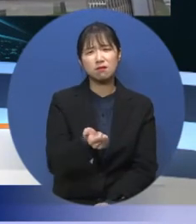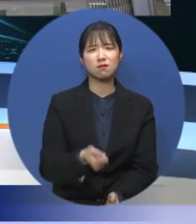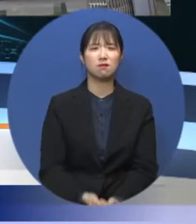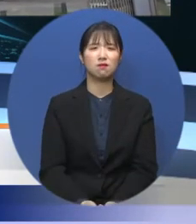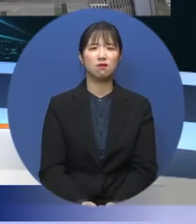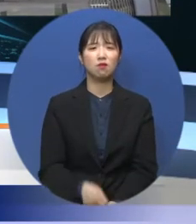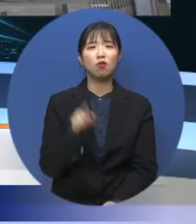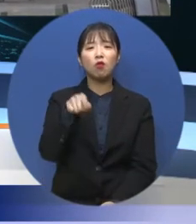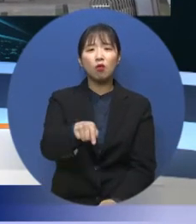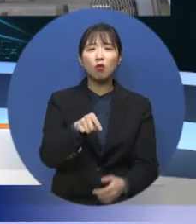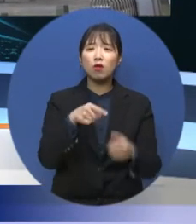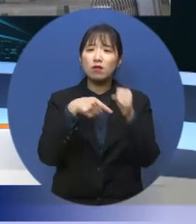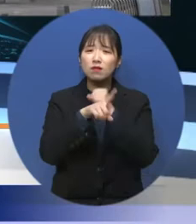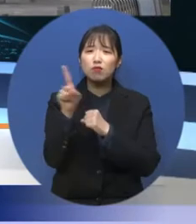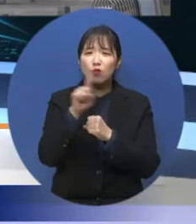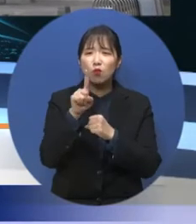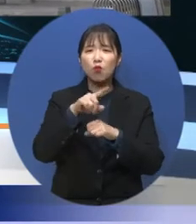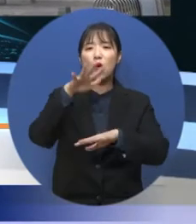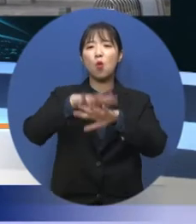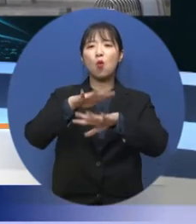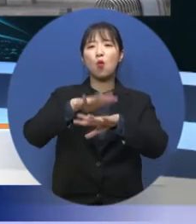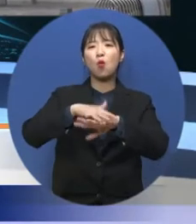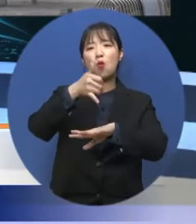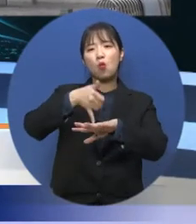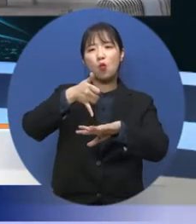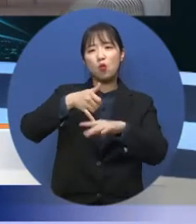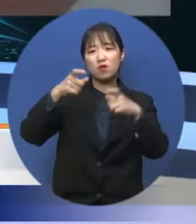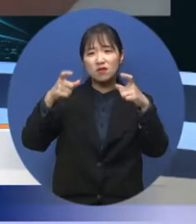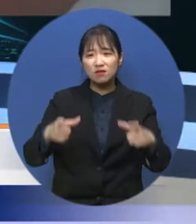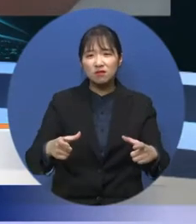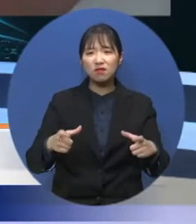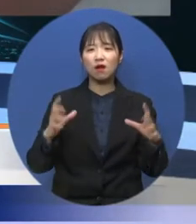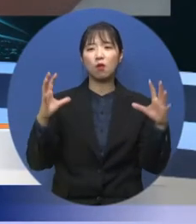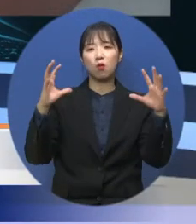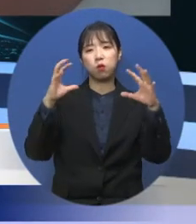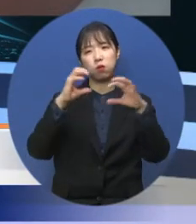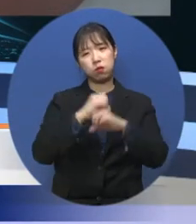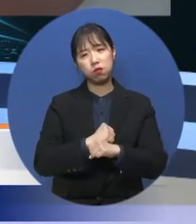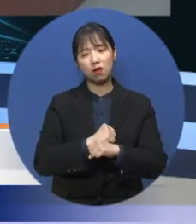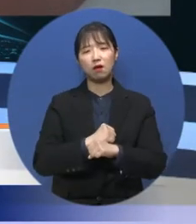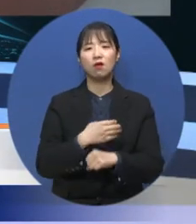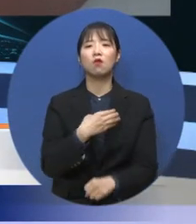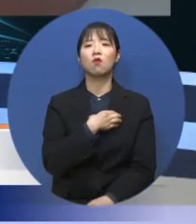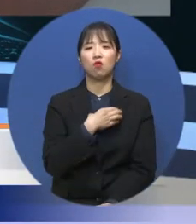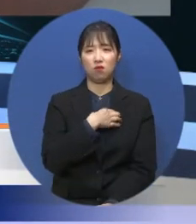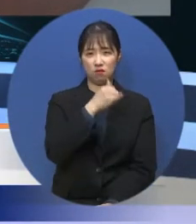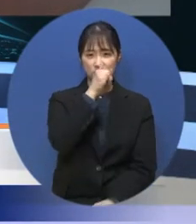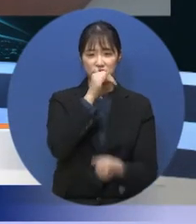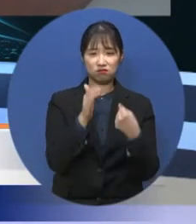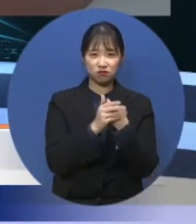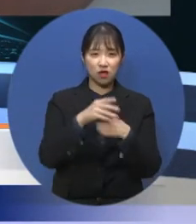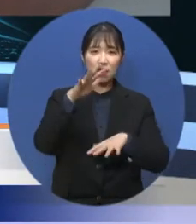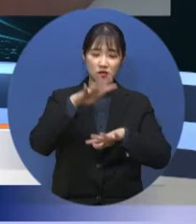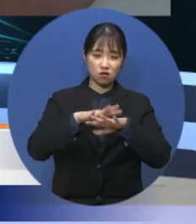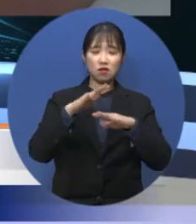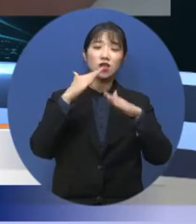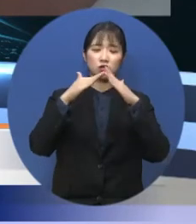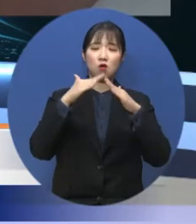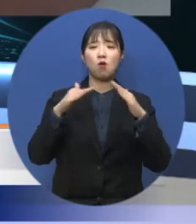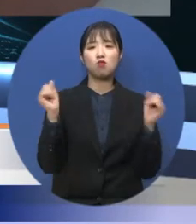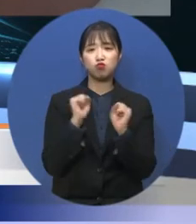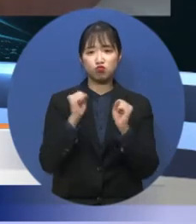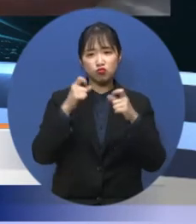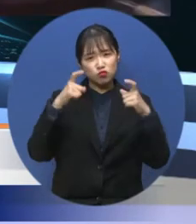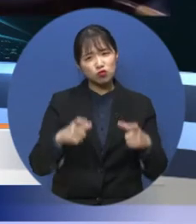곧 농촌 지역의 소멸로 이어질 수 있어 심각한 상황입니다. 이에 전북 지역의 교육과 사회의 지속 가능성에